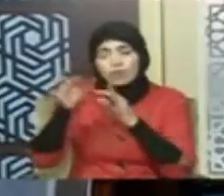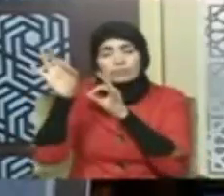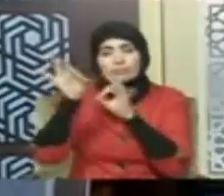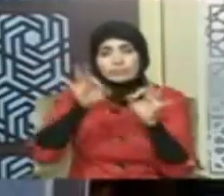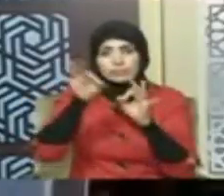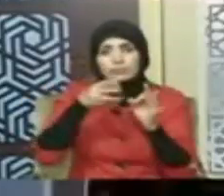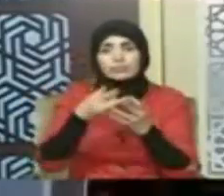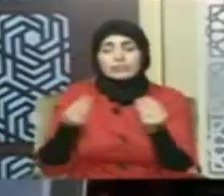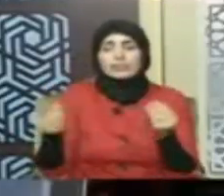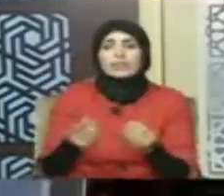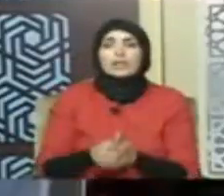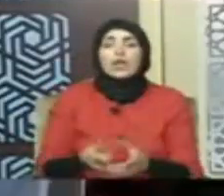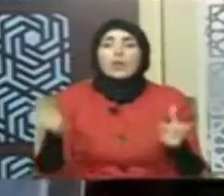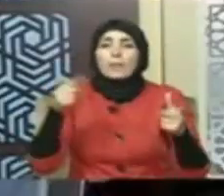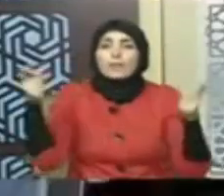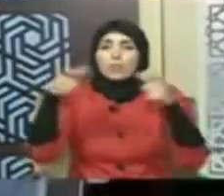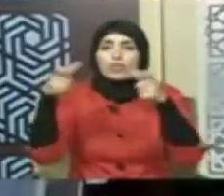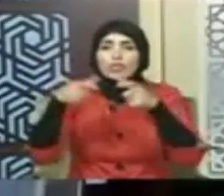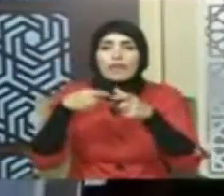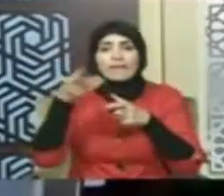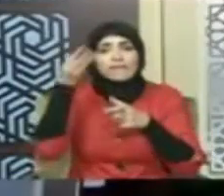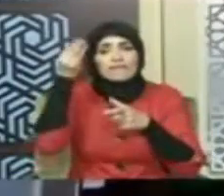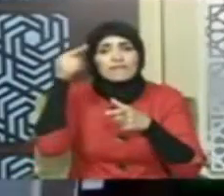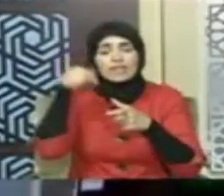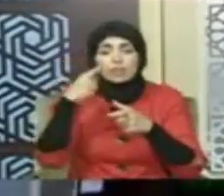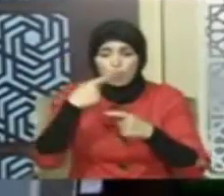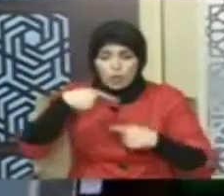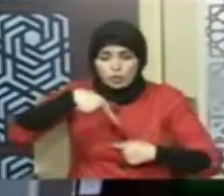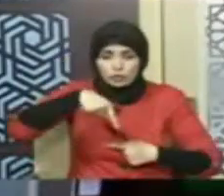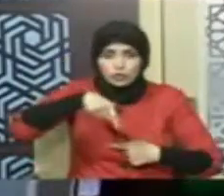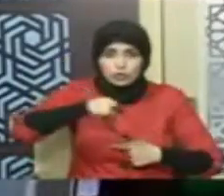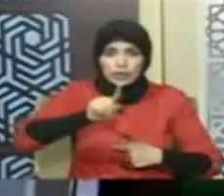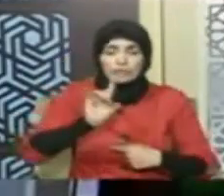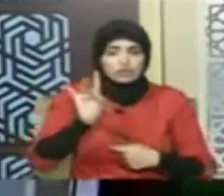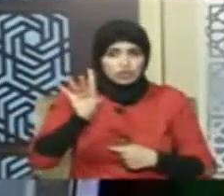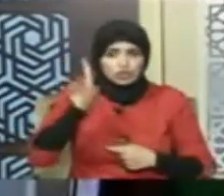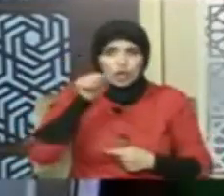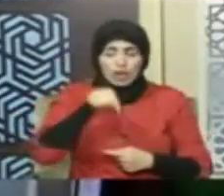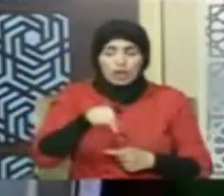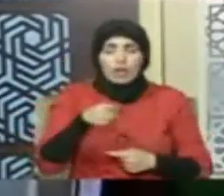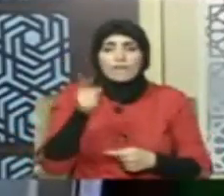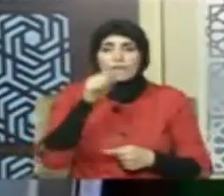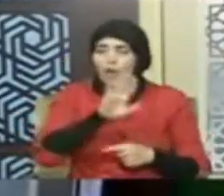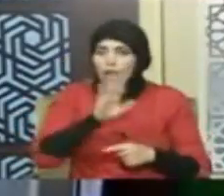الفكرية، ونحن على مشارف إقامة الاعتكاف.